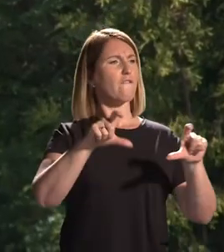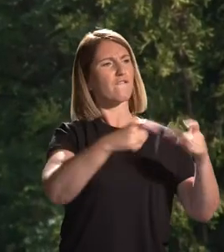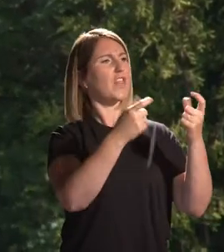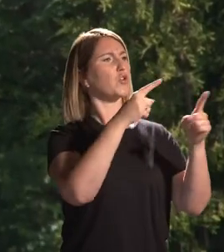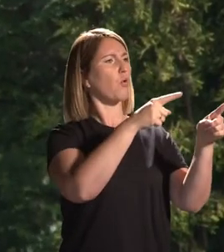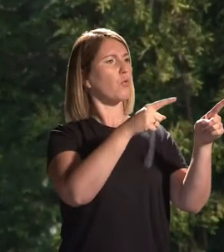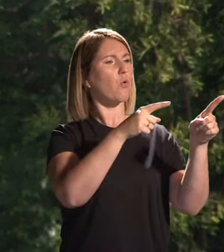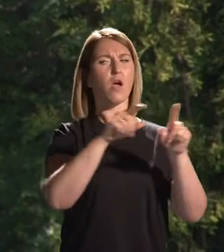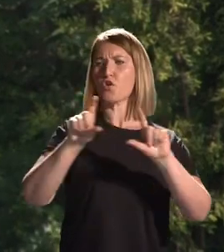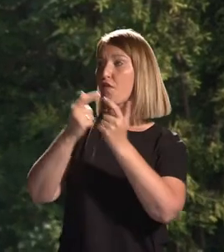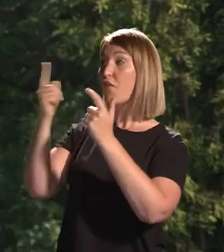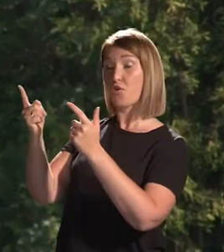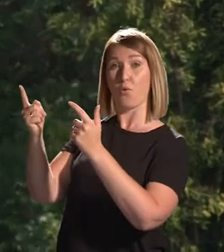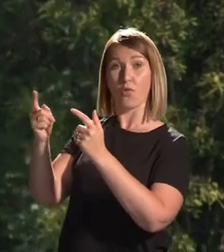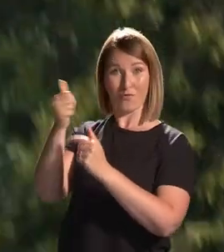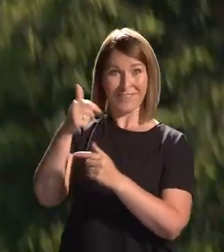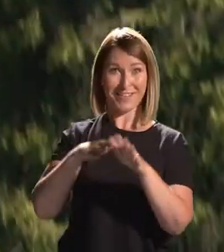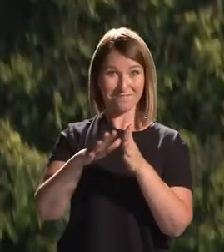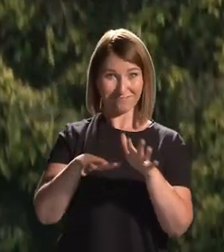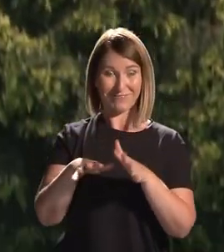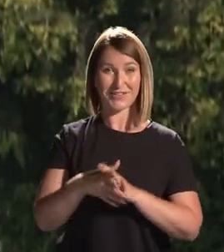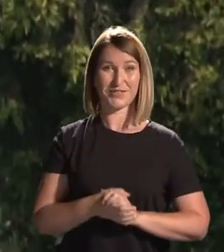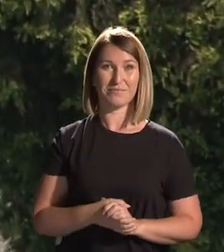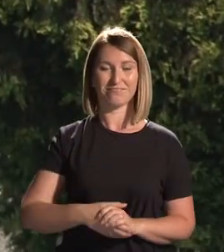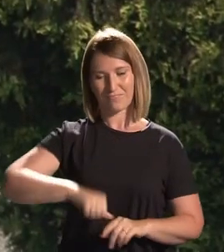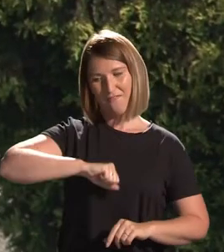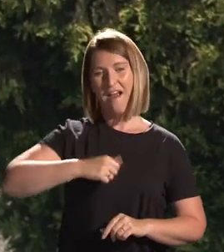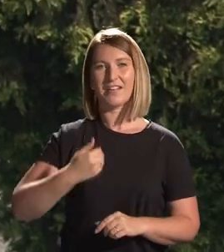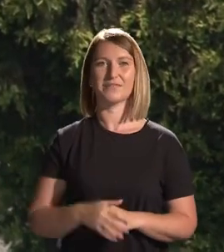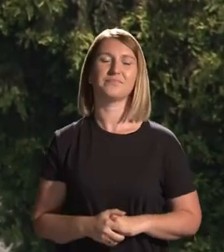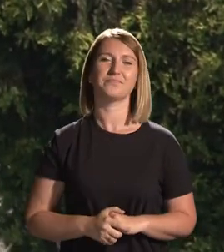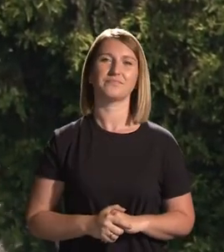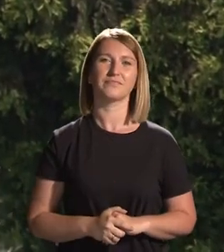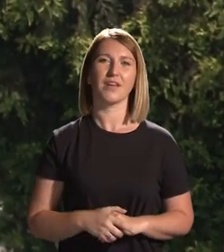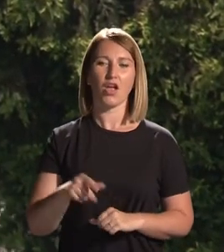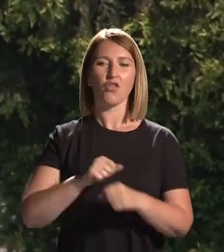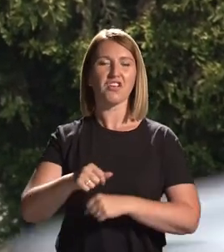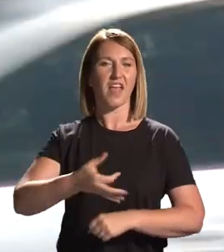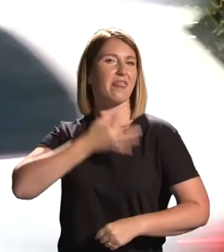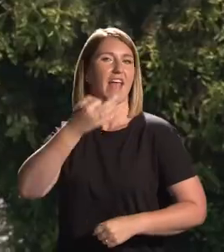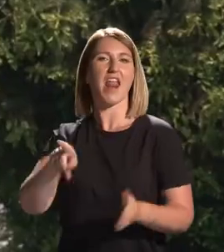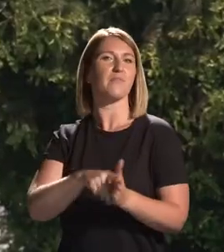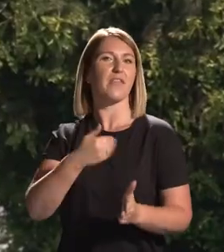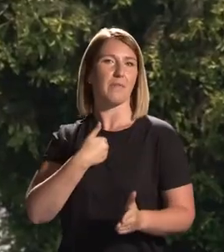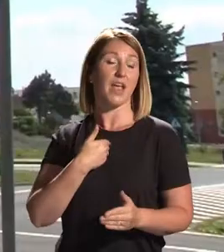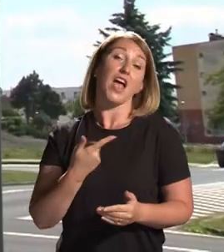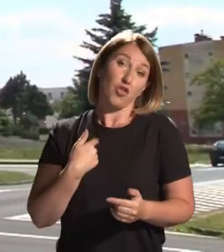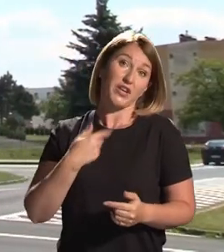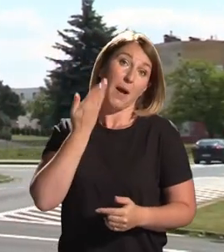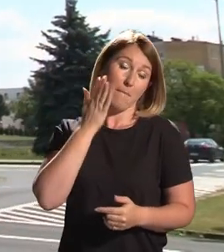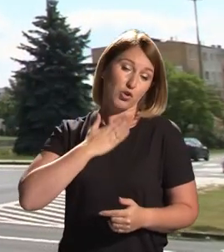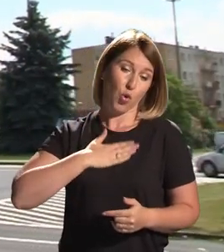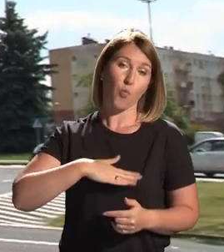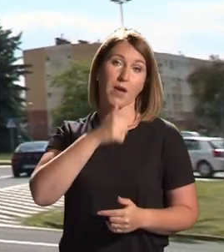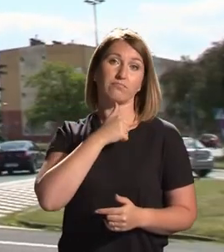na Hamrachim wiem, co się stało na Górnym, nie? No, także to w końcu jest takie dla mnie najlepsze. No i lubię zieleń,